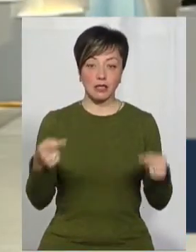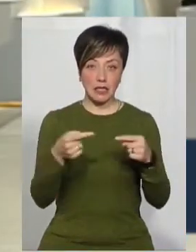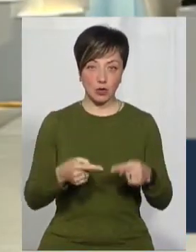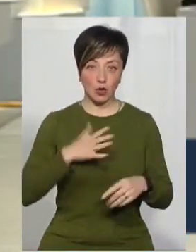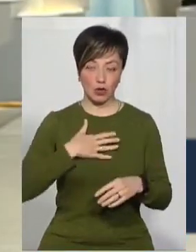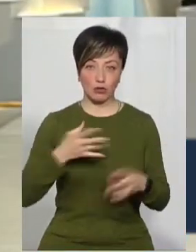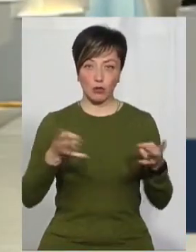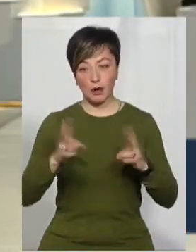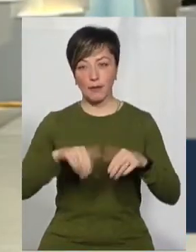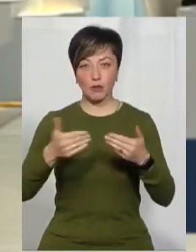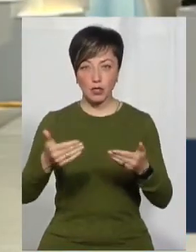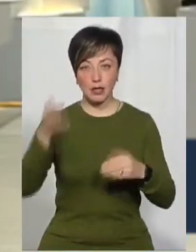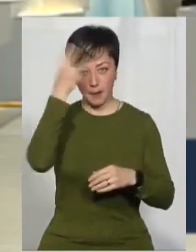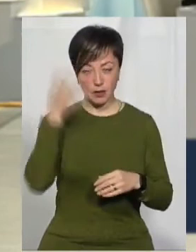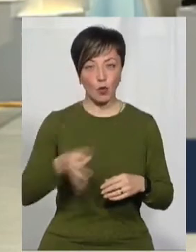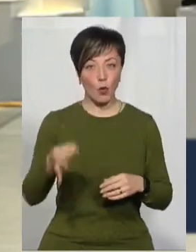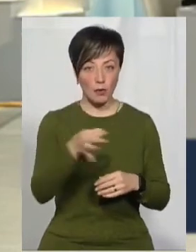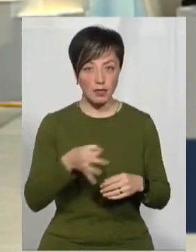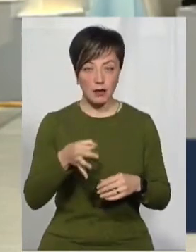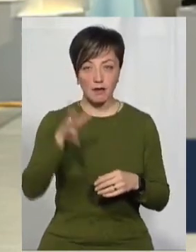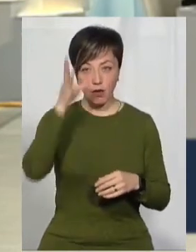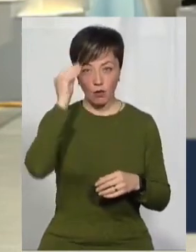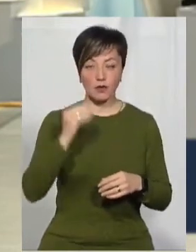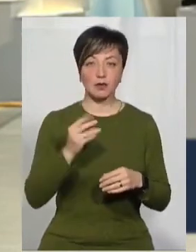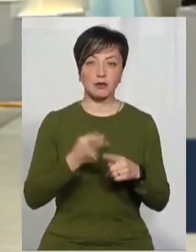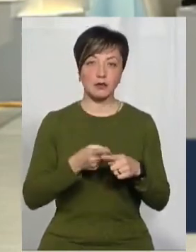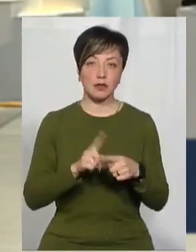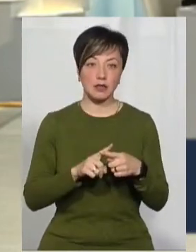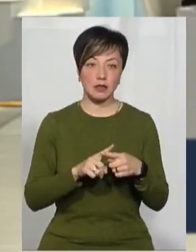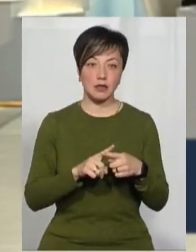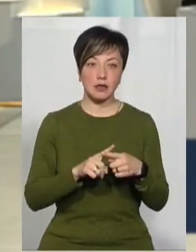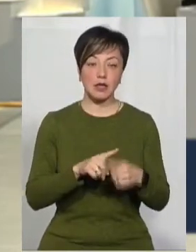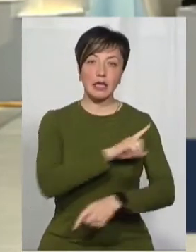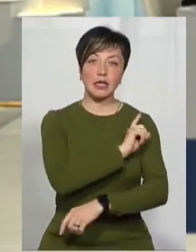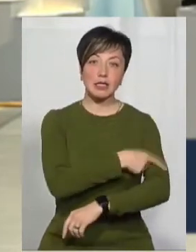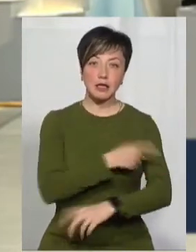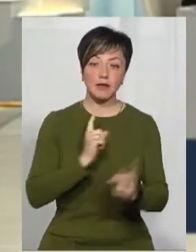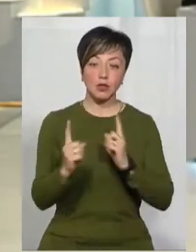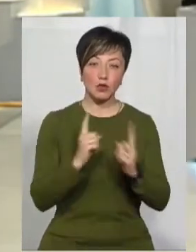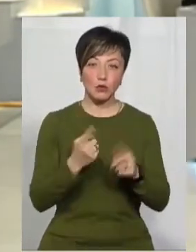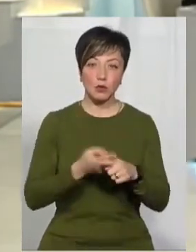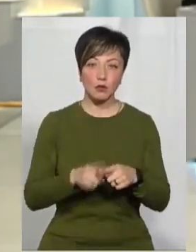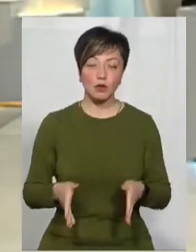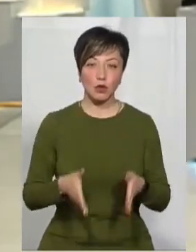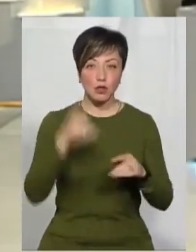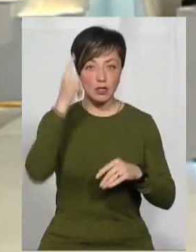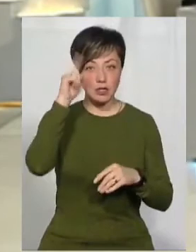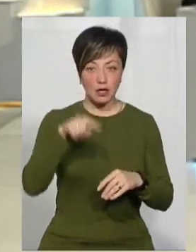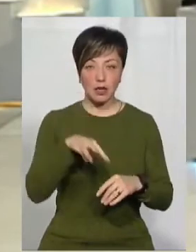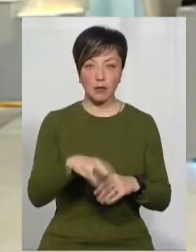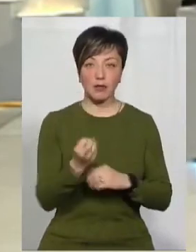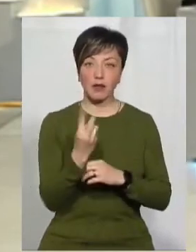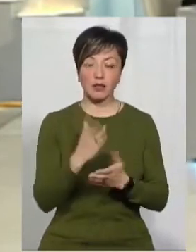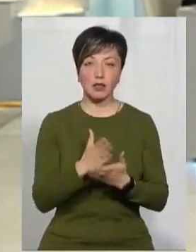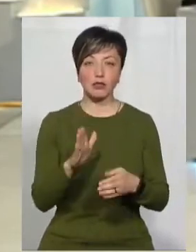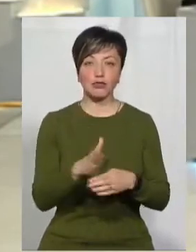потреб, згідно наших пропозицій на Хмельницьку область, враховувалось маршрутний принцип, да, яка інтенсивність руху по цим дорогам. Ми знаємо, що дорога М-12 якби